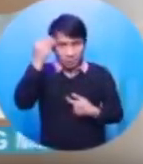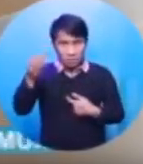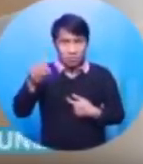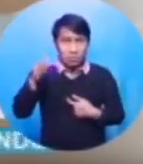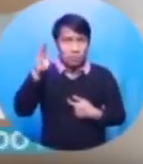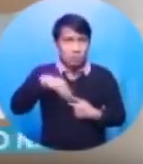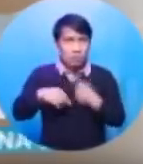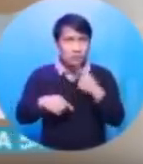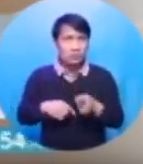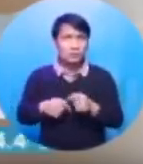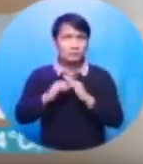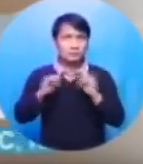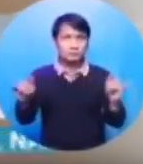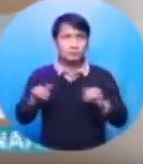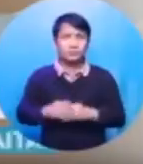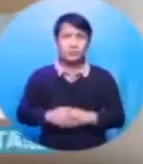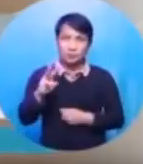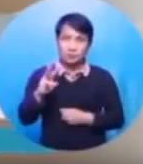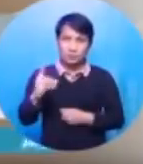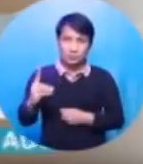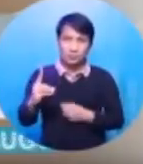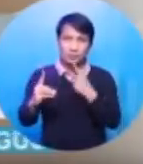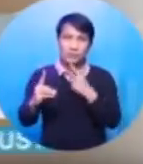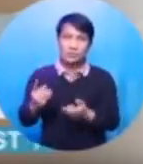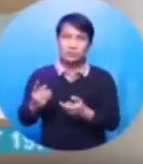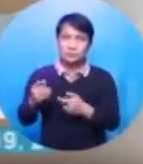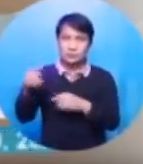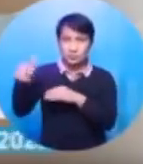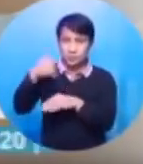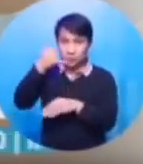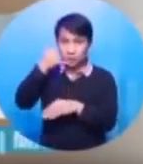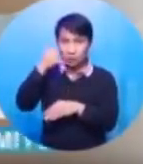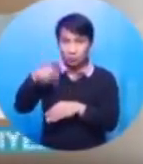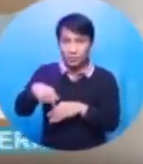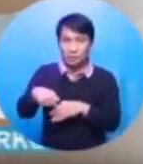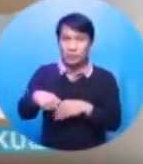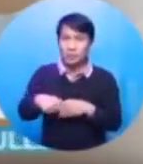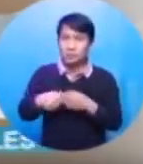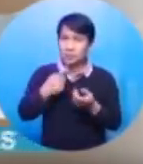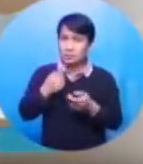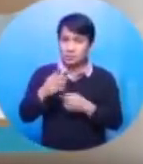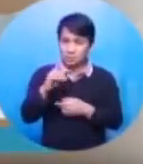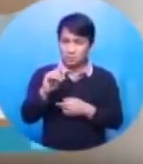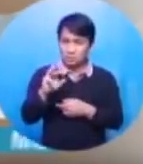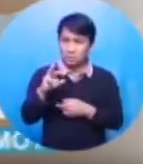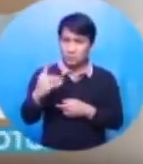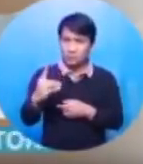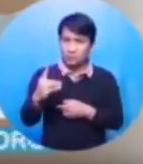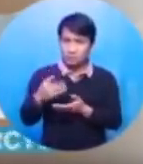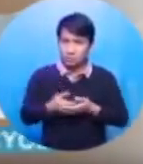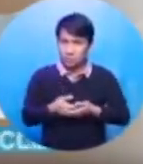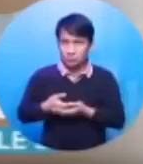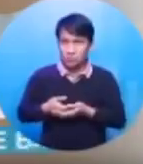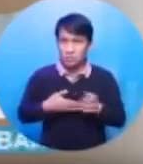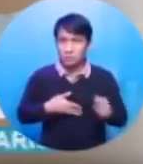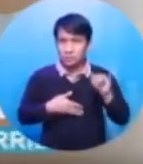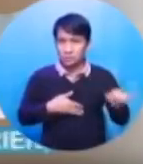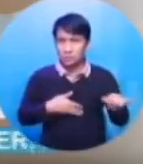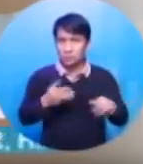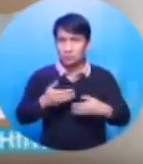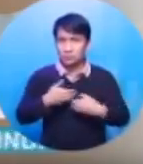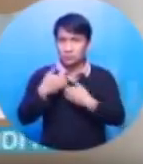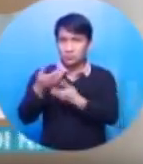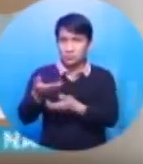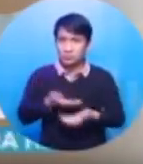isang araw. Okay, ganito nakikita kong solusyon. So for the meantime, ikukustudiyan ng MSWD o DSWD yung baby habang nandiyan ka,